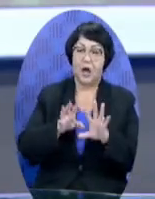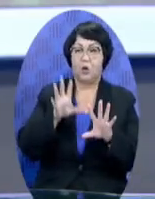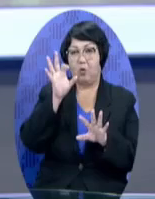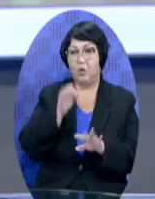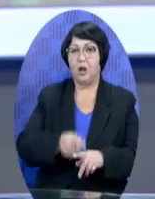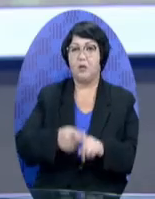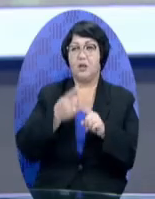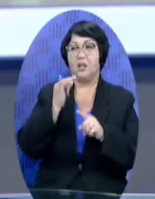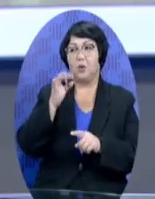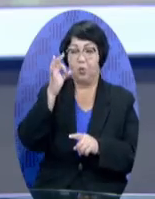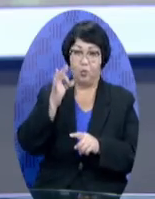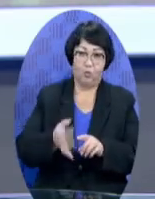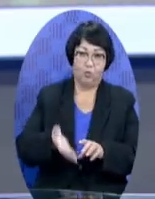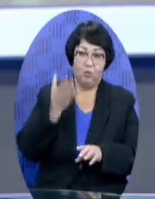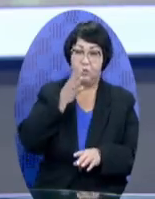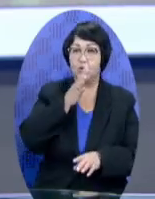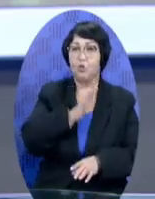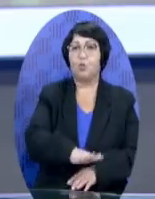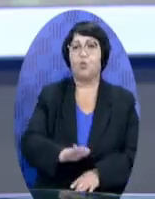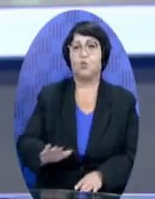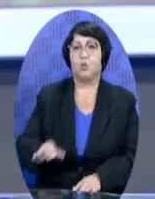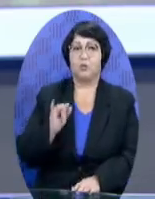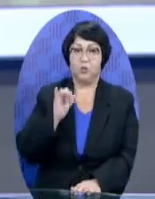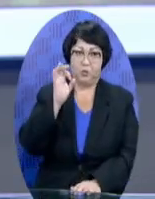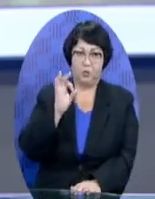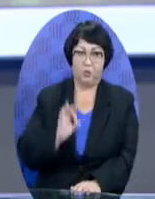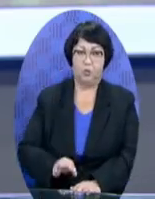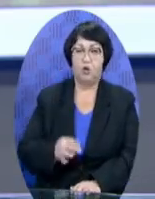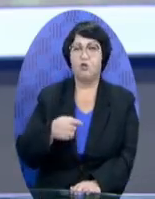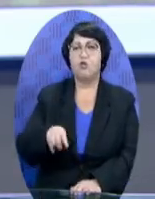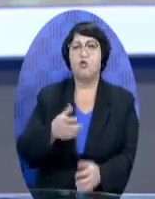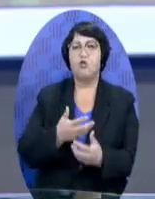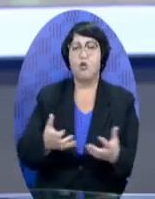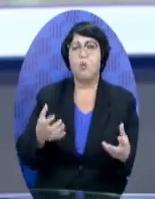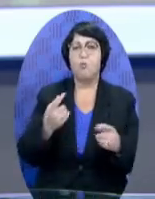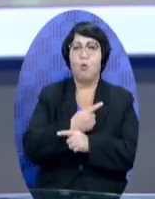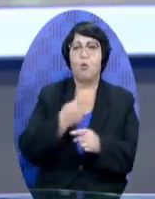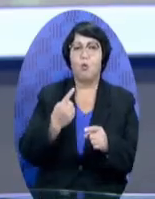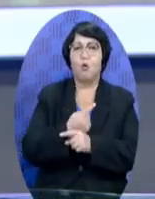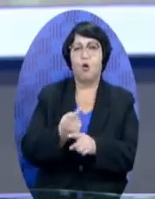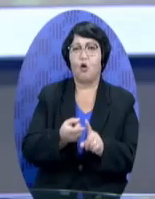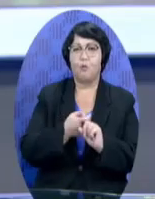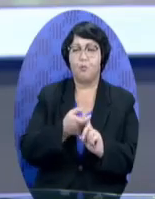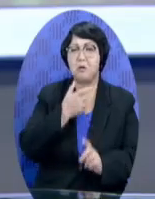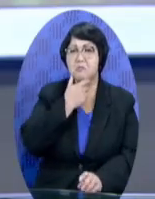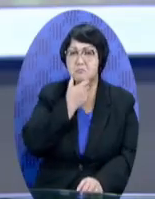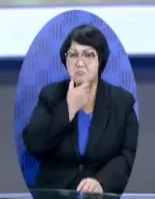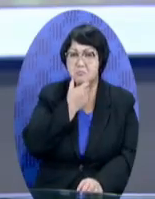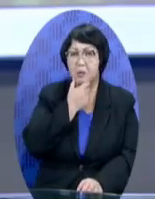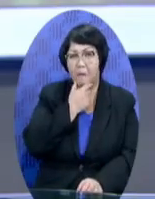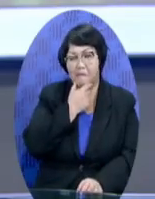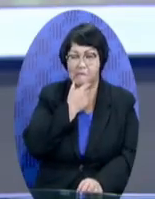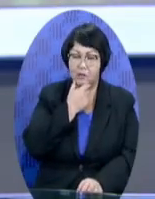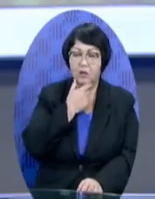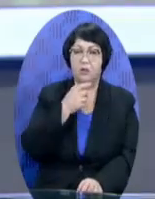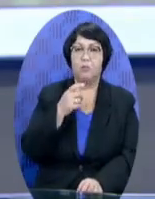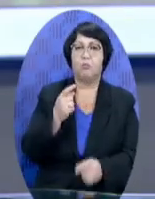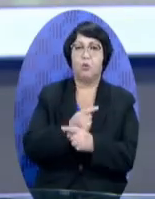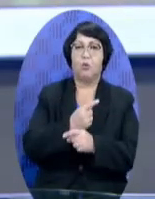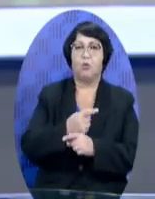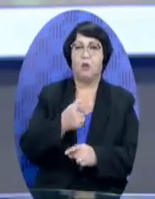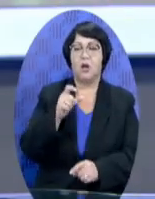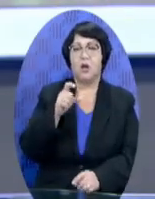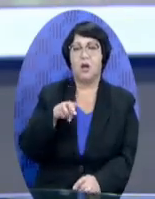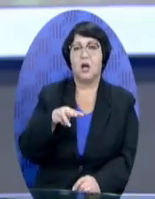байгаа иргэдийн талаас илүү хувийг бага насны хүүхдүүд эзэлж байдаг юм. Тэдний олонх нь буруу зуршлаас шалтгаалсан эрүү нүүрний эмгэгтэй байдаг гэдгийг